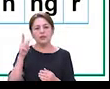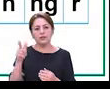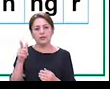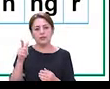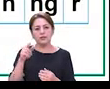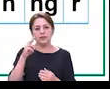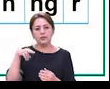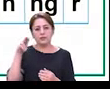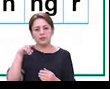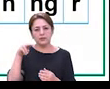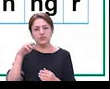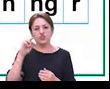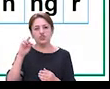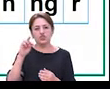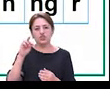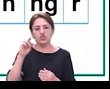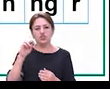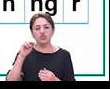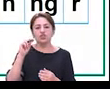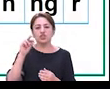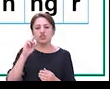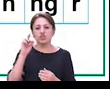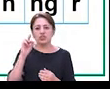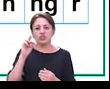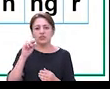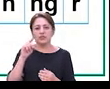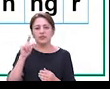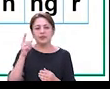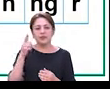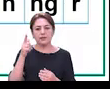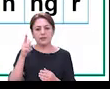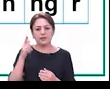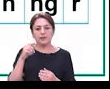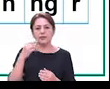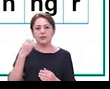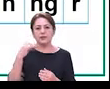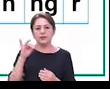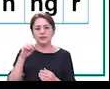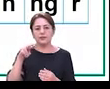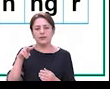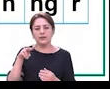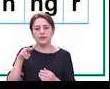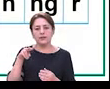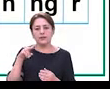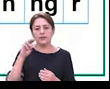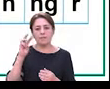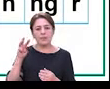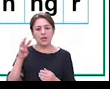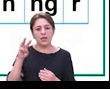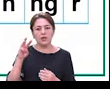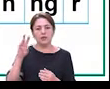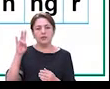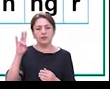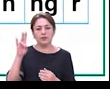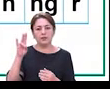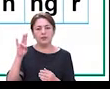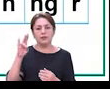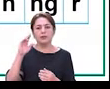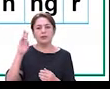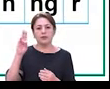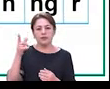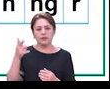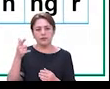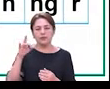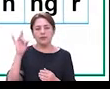G, D, J, J, G, Y, L, M, N,